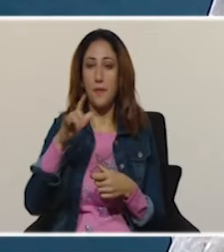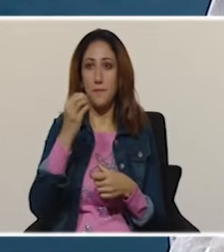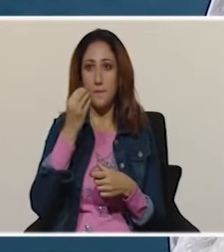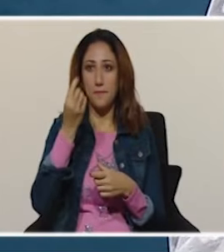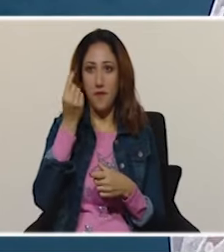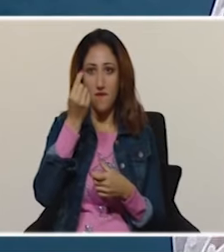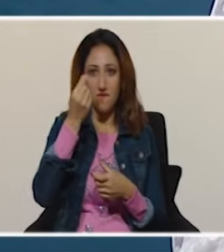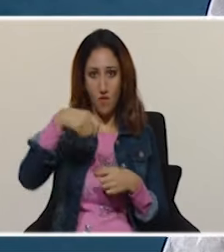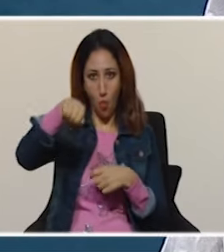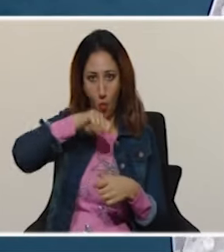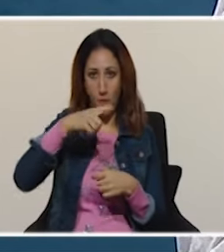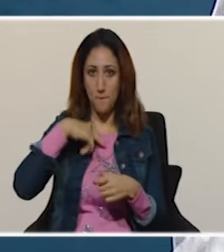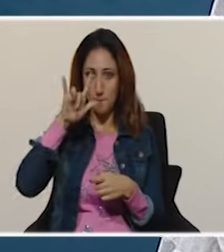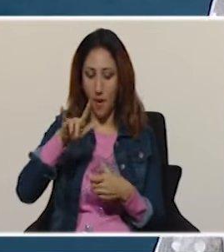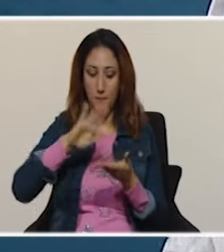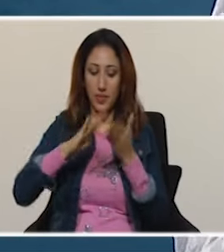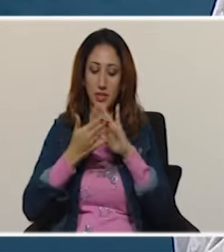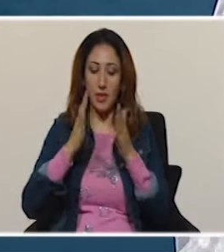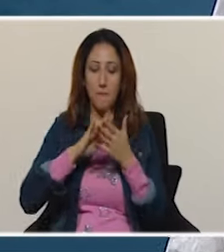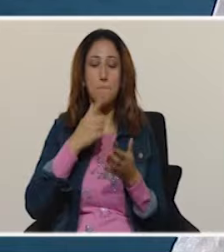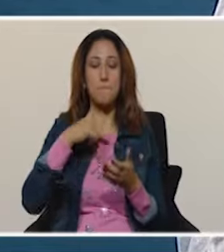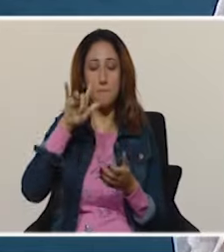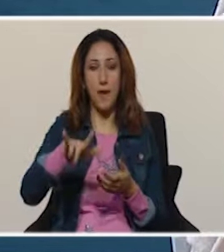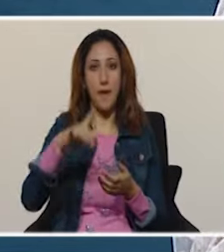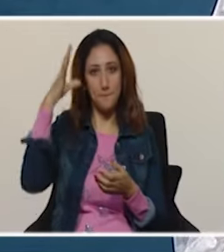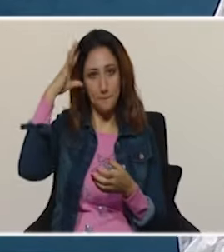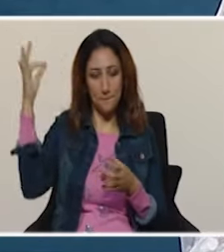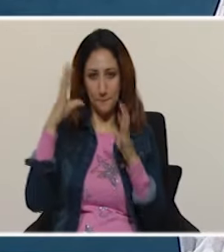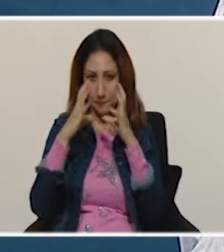يعني الفول والطعميه والبتنجان والترشي